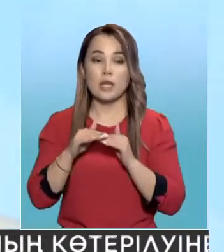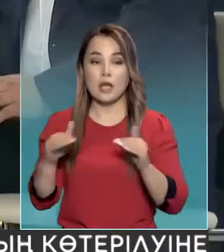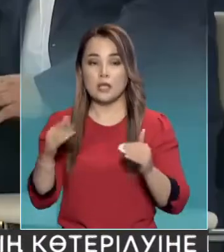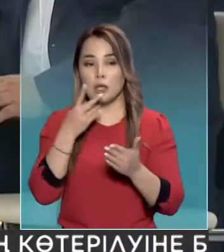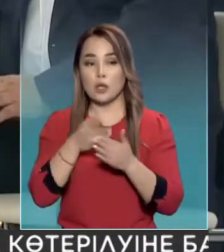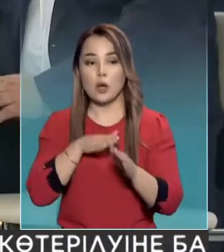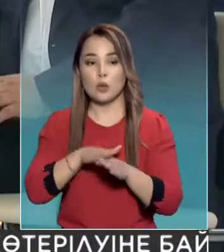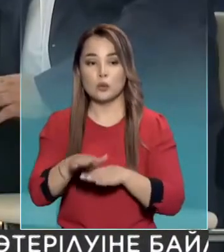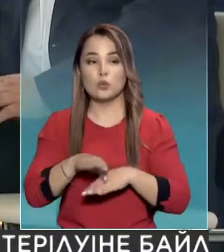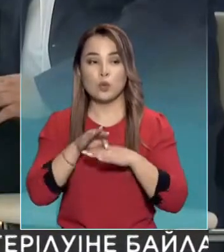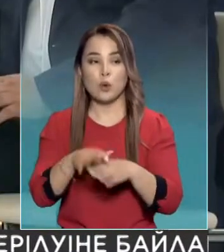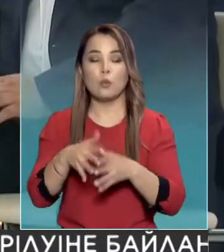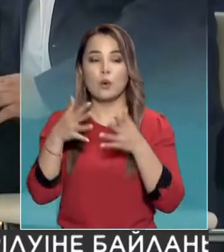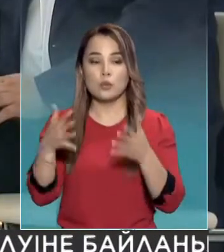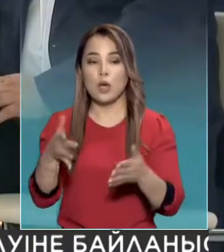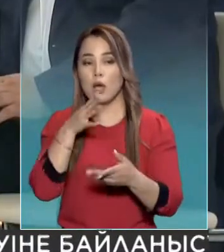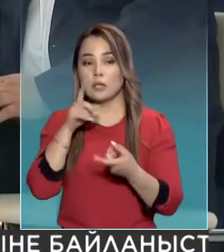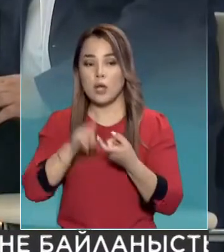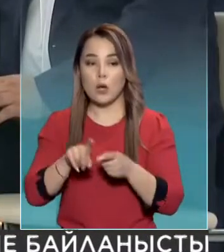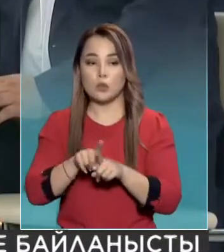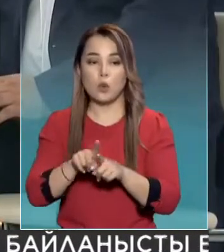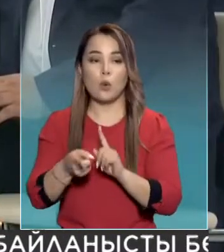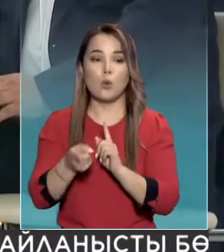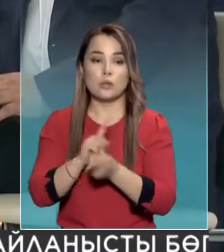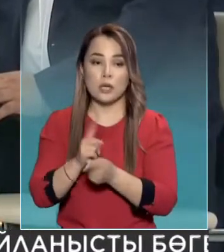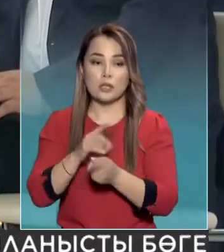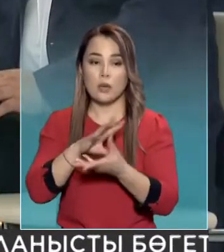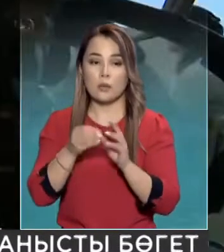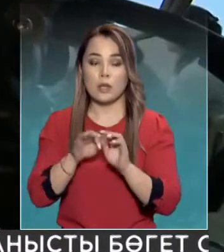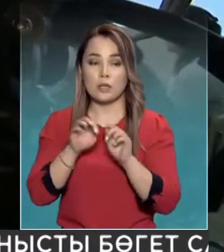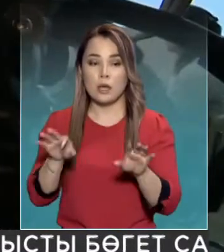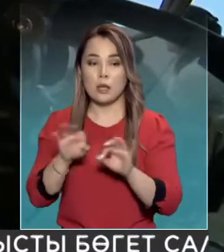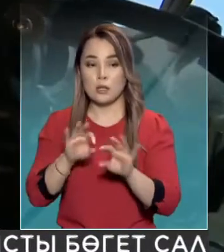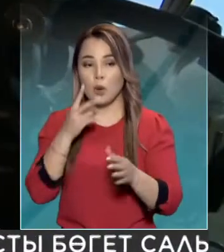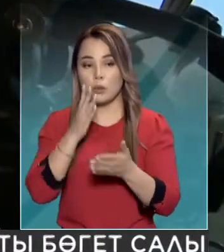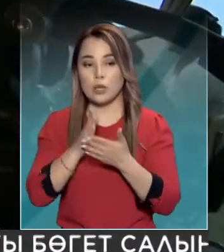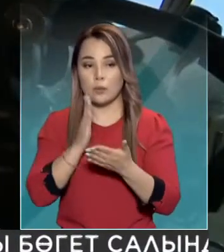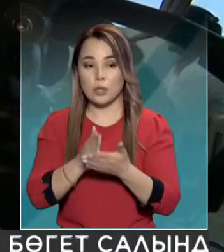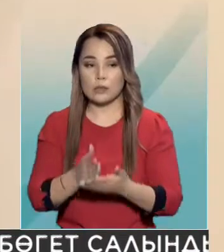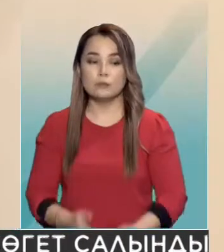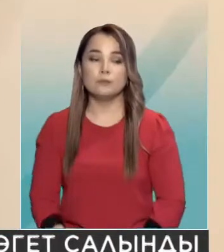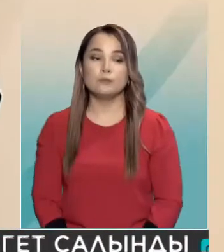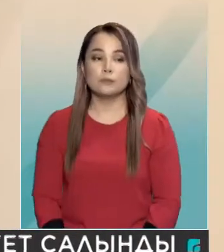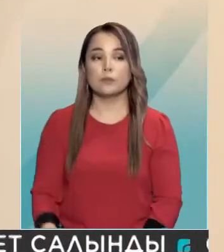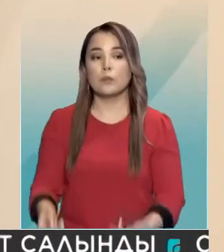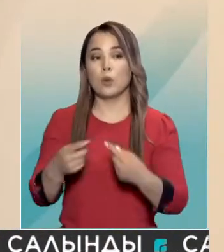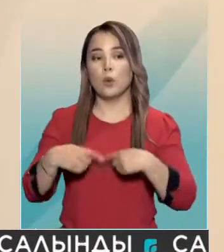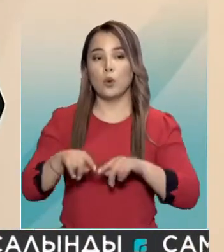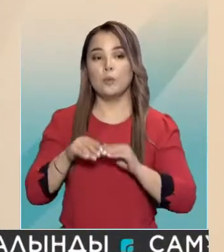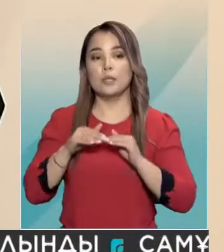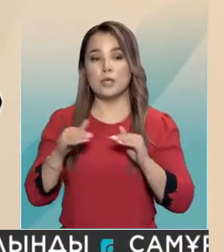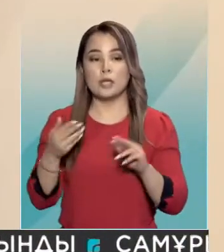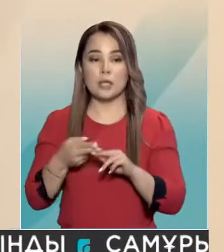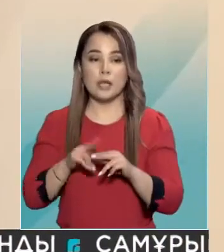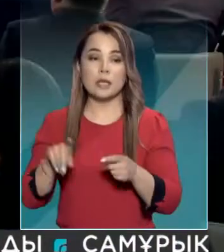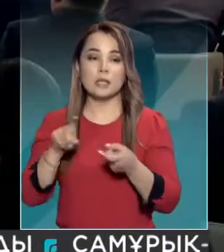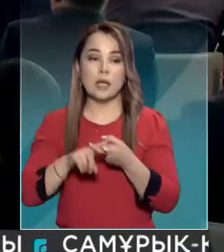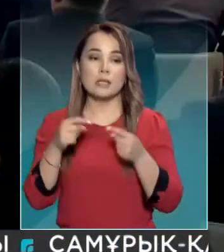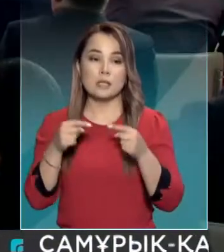жүзеге асатын ауқымды ұзақ мерзімді өзгерістер екенін тілге тиек етті. Қоғам деңгейінде соған